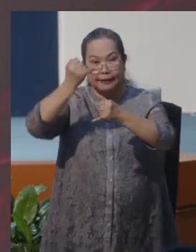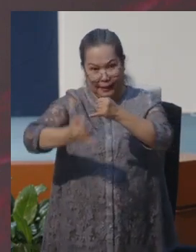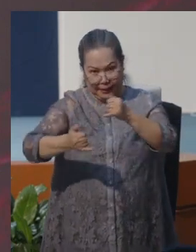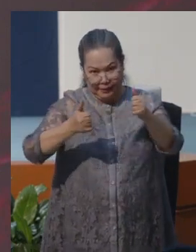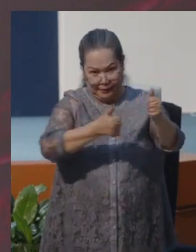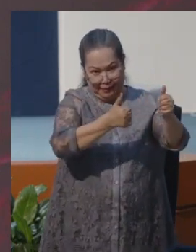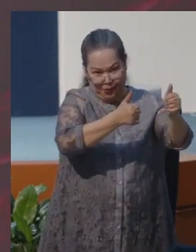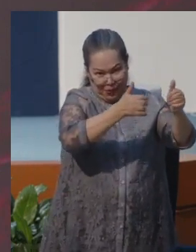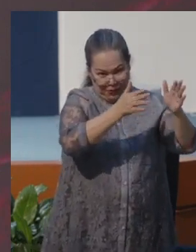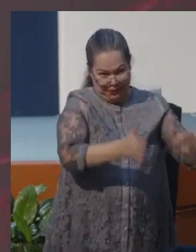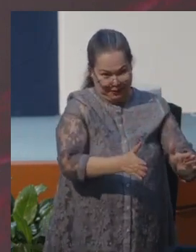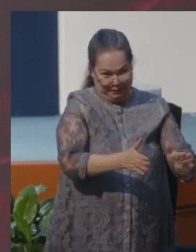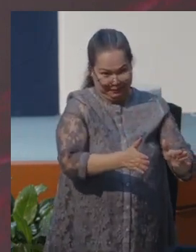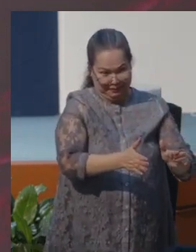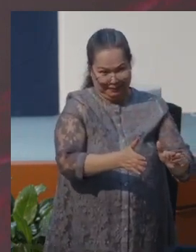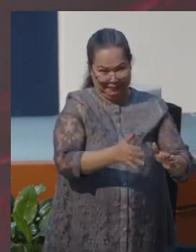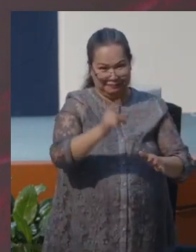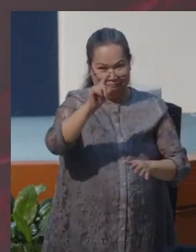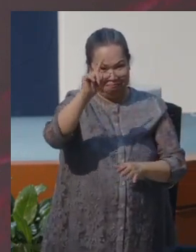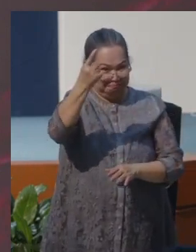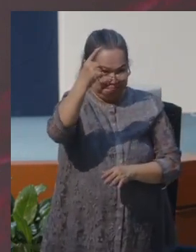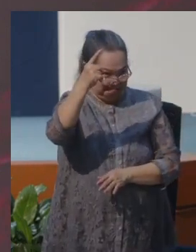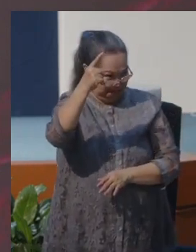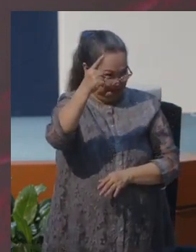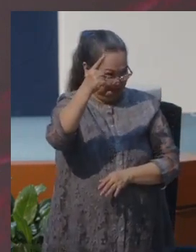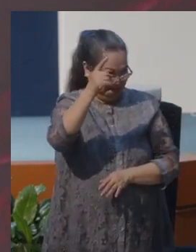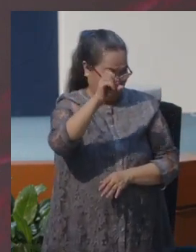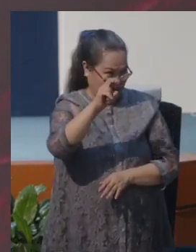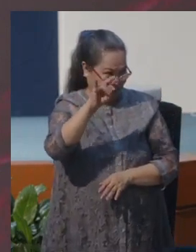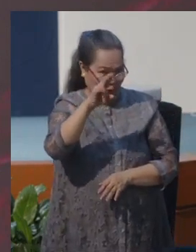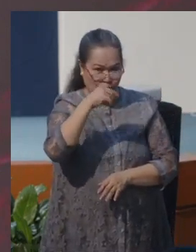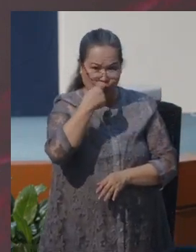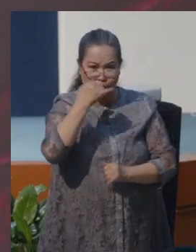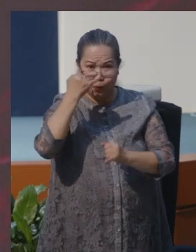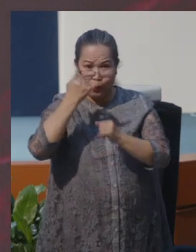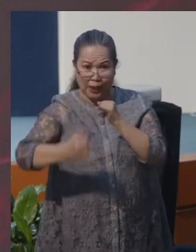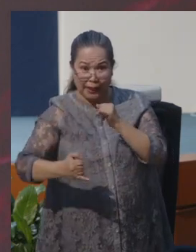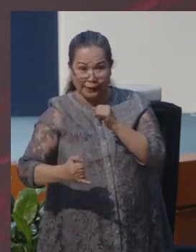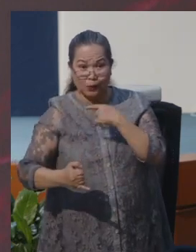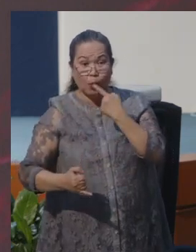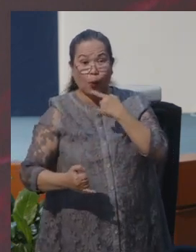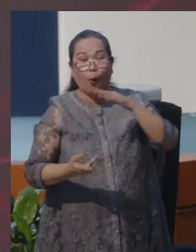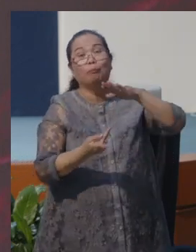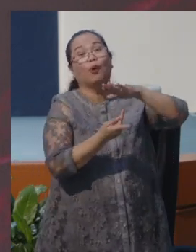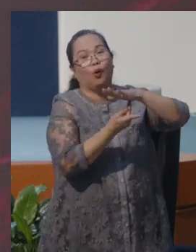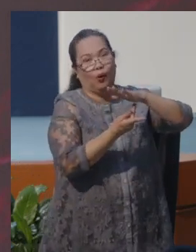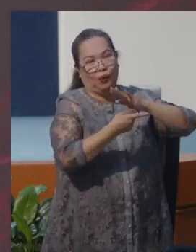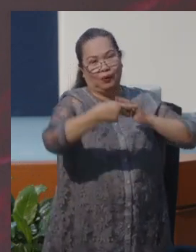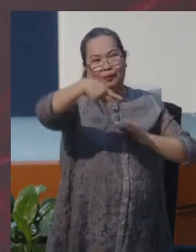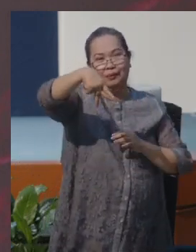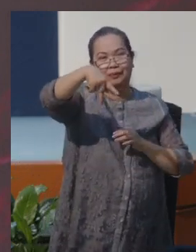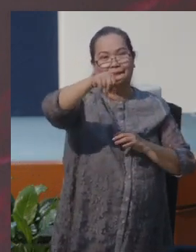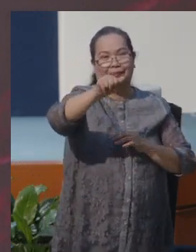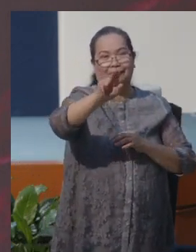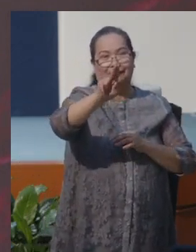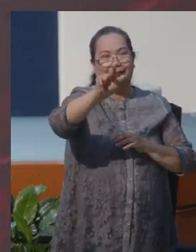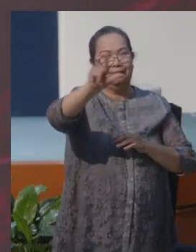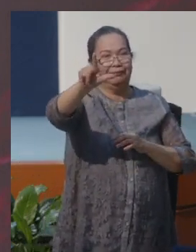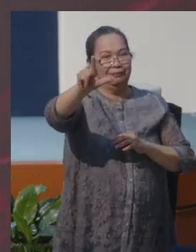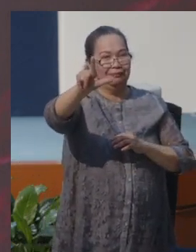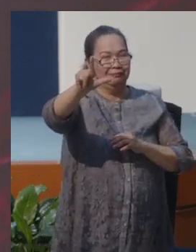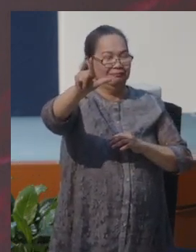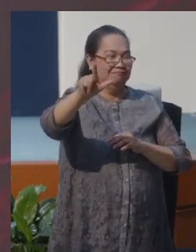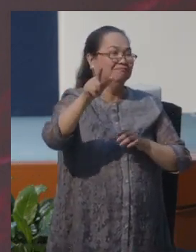Sabi niya sa 1 Corinthians 15:8, last of all, huli sa lahat, sabi niya, as to one untimely born,